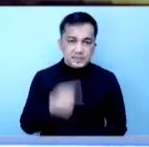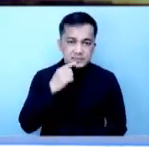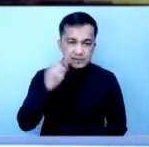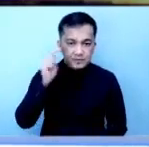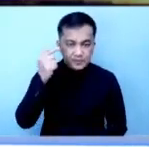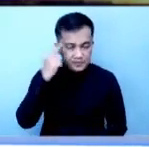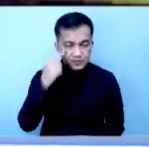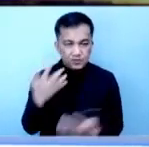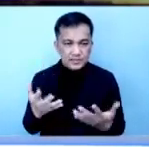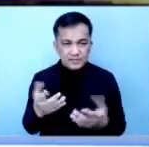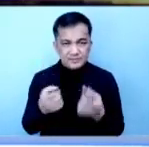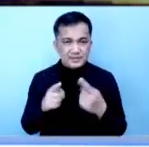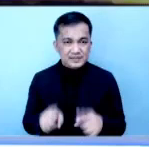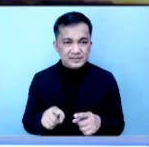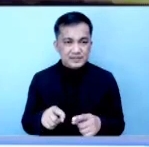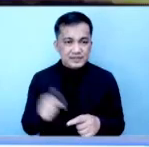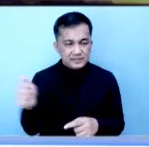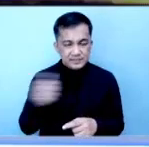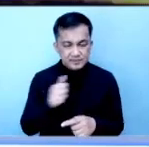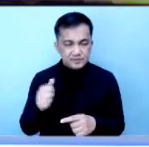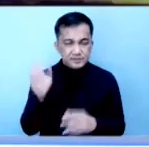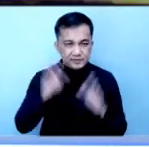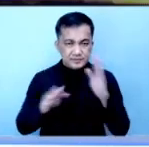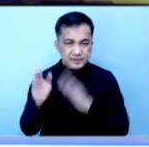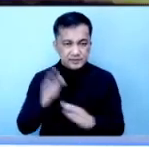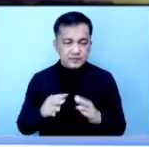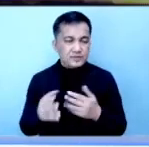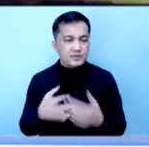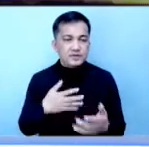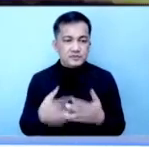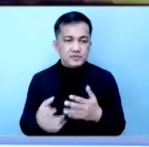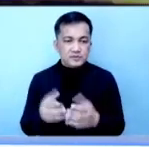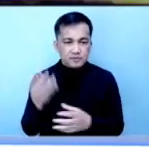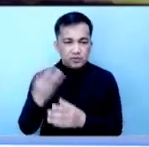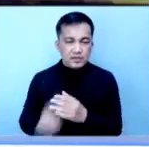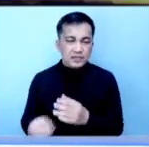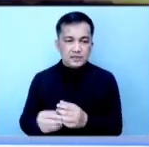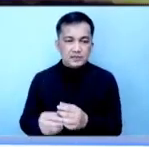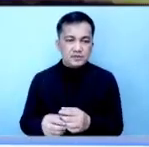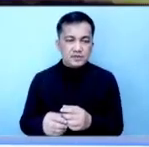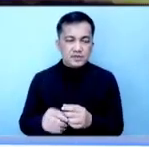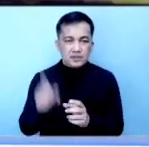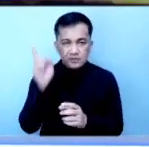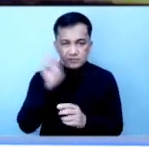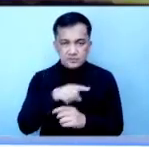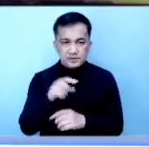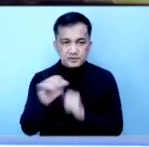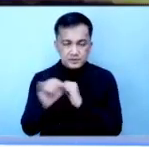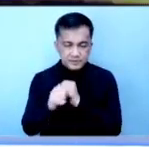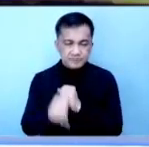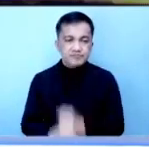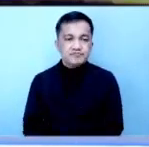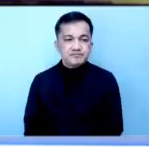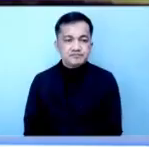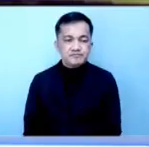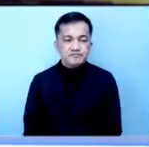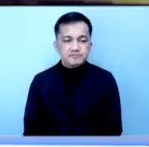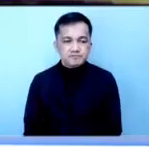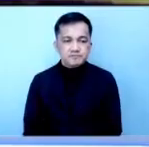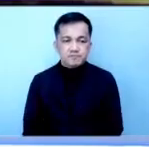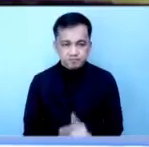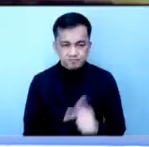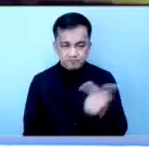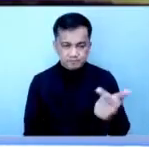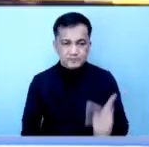na walang mangyayaring transport crisis kahit mawala ang libo-libong kolorong na jeep. Nasa frontline ng balitang yan